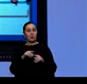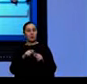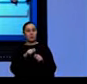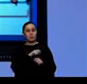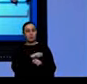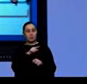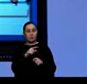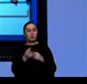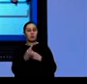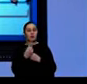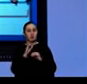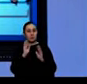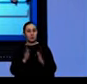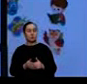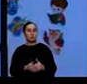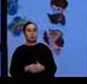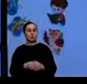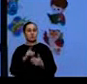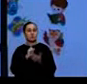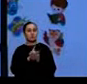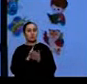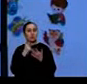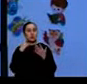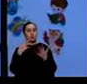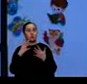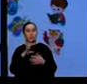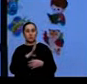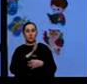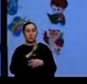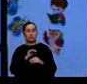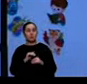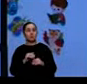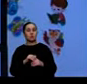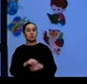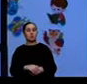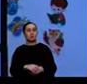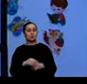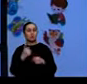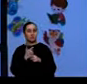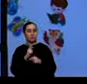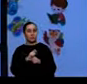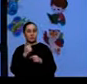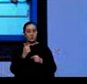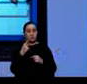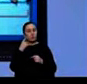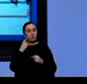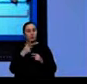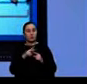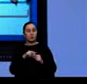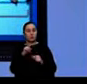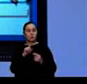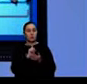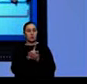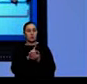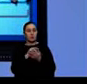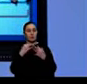qolgan masofa kelib chiqadi. Masala tushunarli bo'ldimi, bolajonlar? Juda yaxshi. O'ylaymanki,